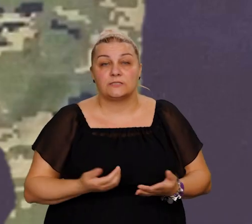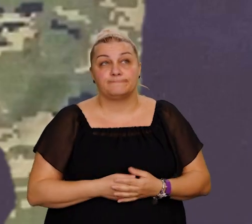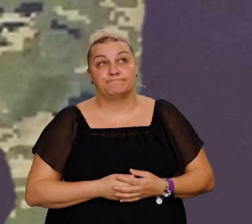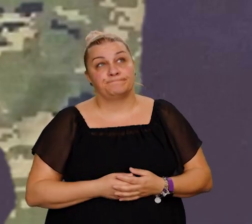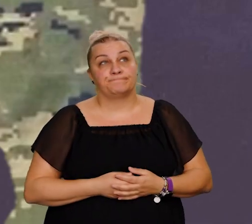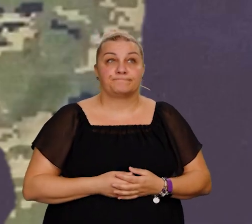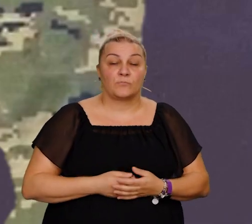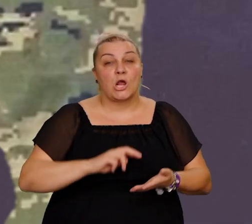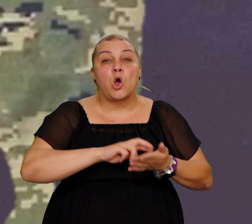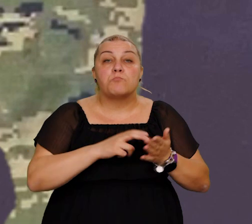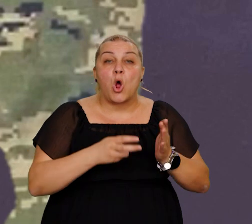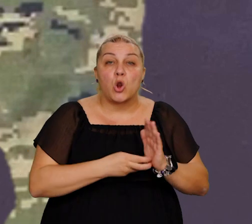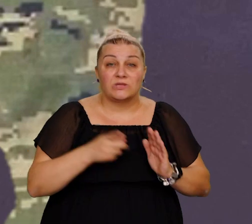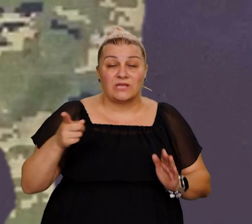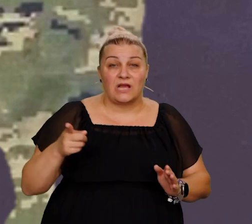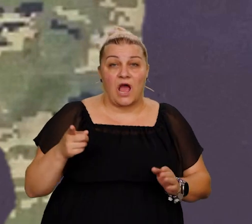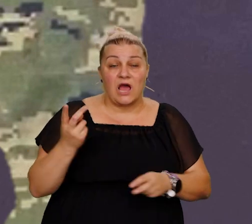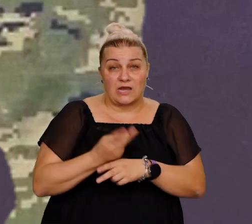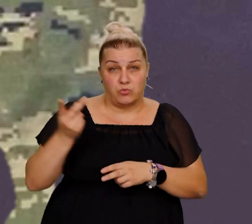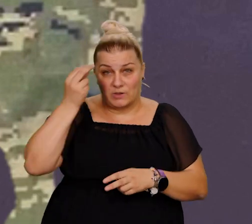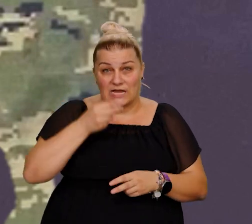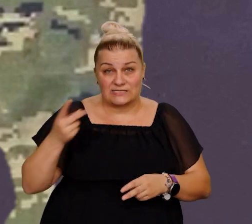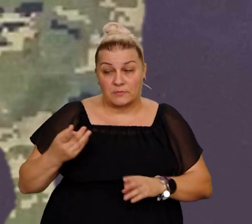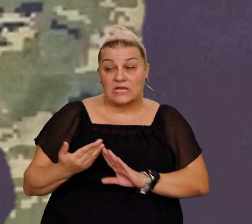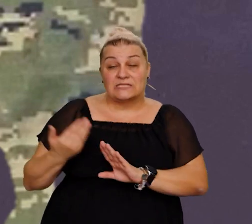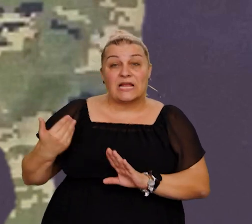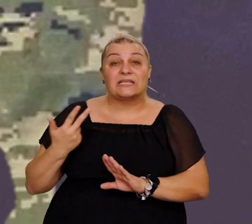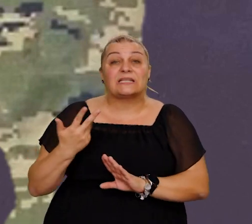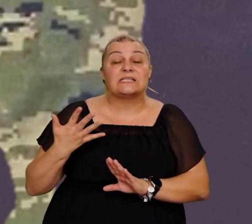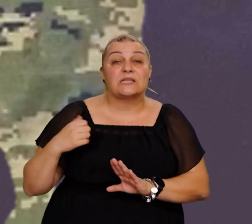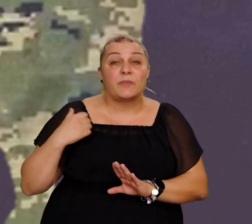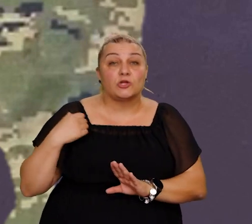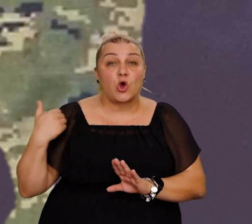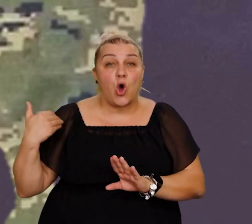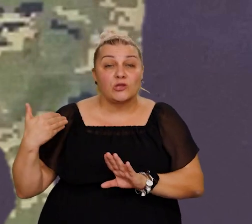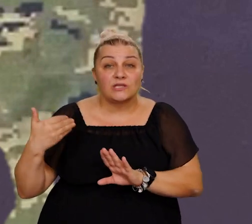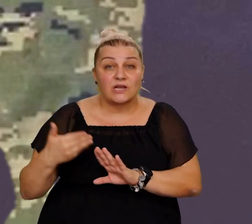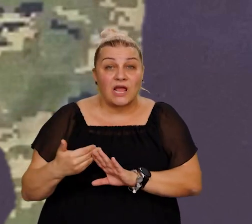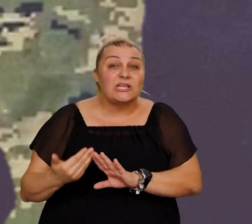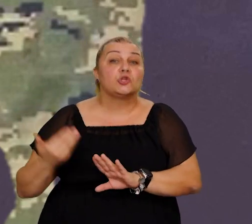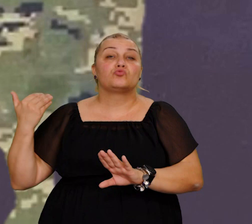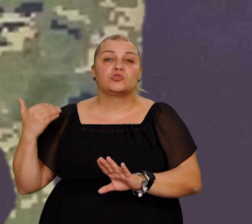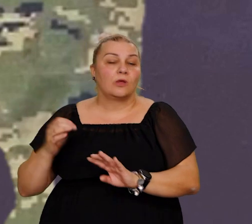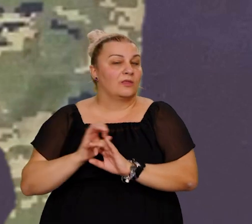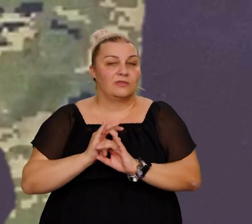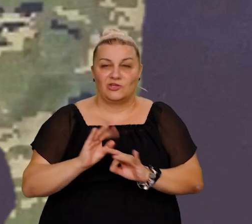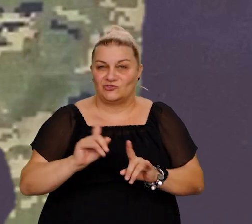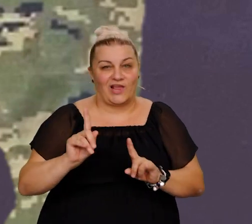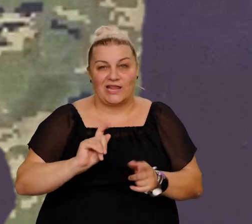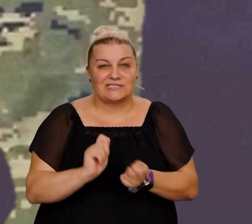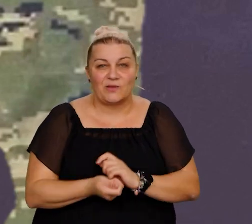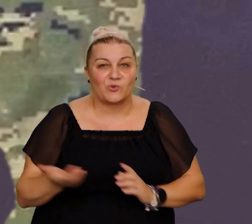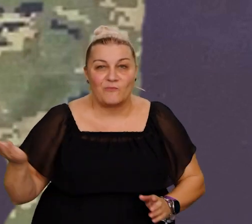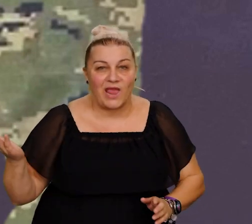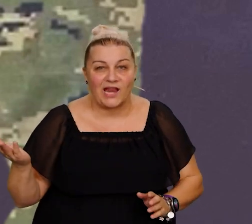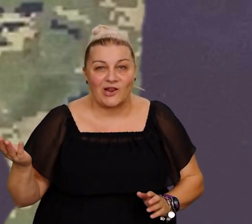Politika Republike Srbije se u zadnjih 35 godina, možda i duže, ništa nije